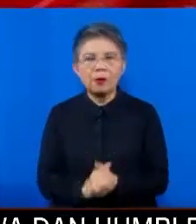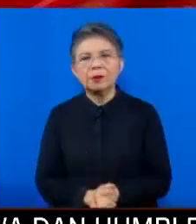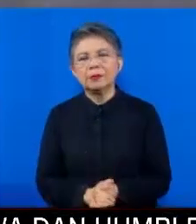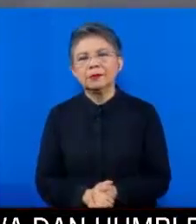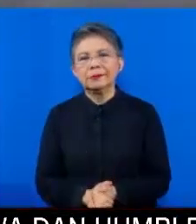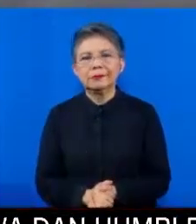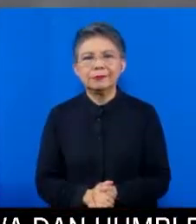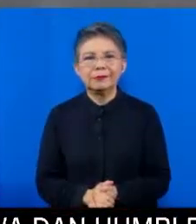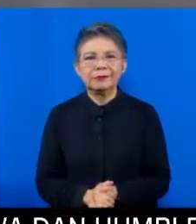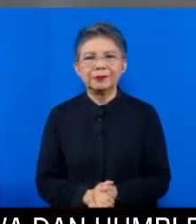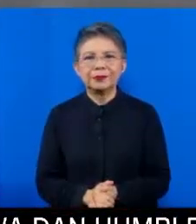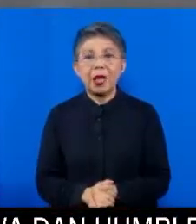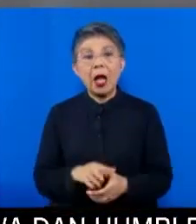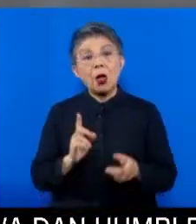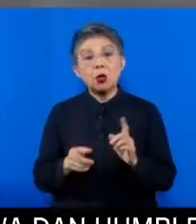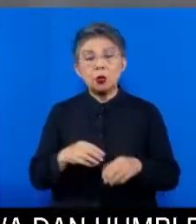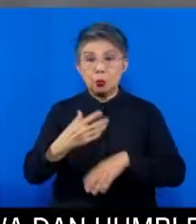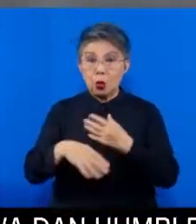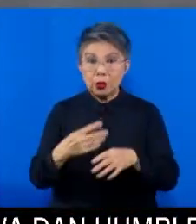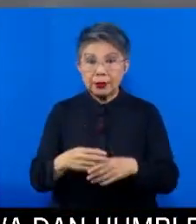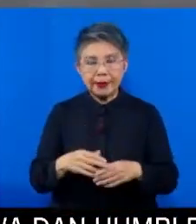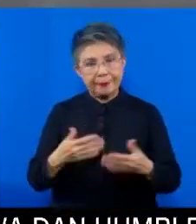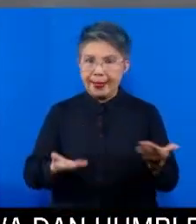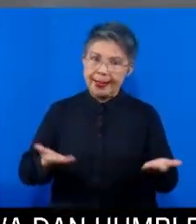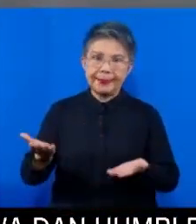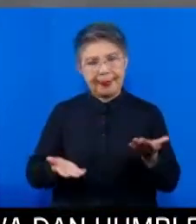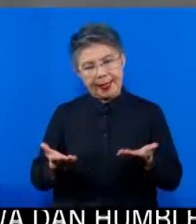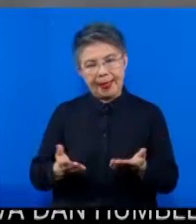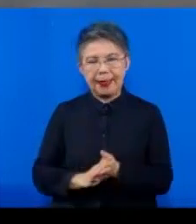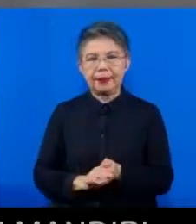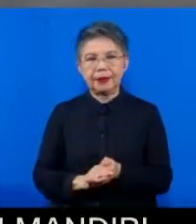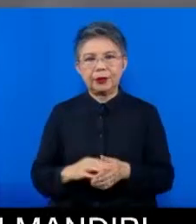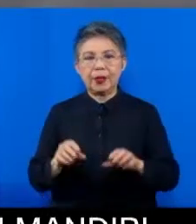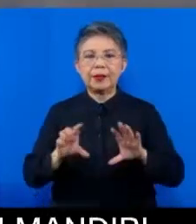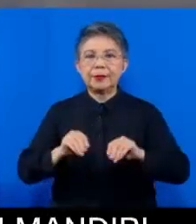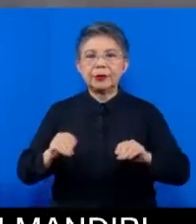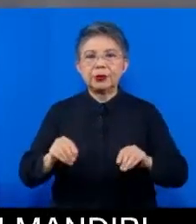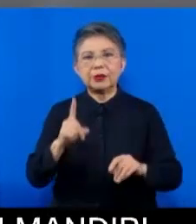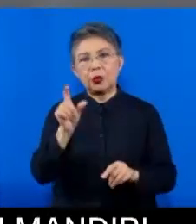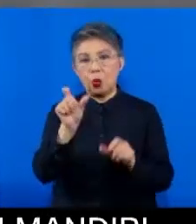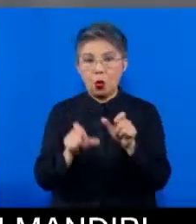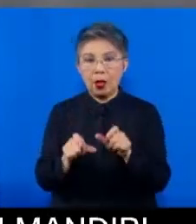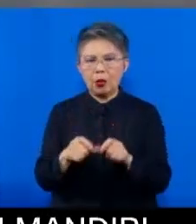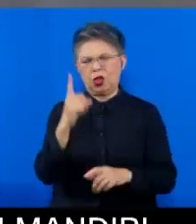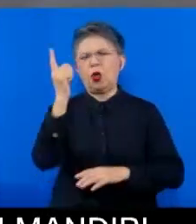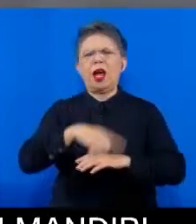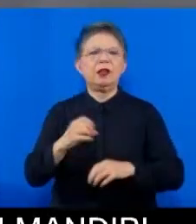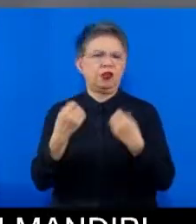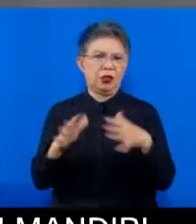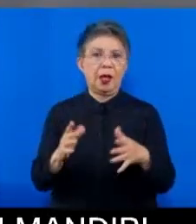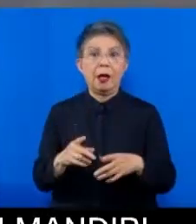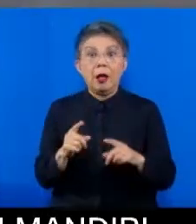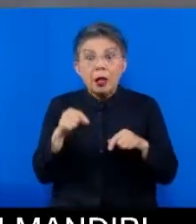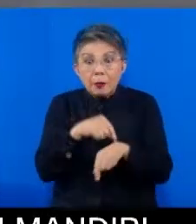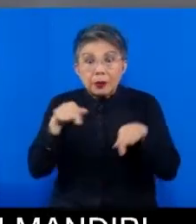antriannya. Kalau untuk proses normal, kalau misalkan kok yang dikerjain itu cuma satu orang sehari kelar. Nah